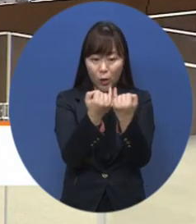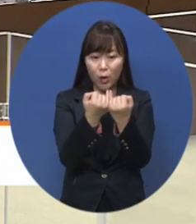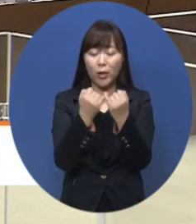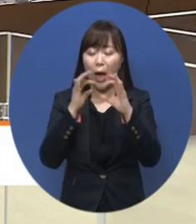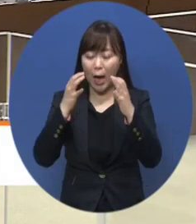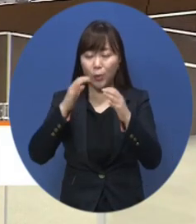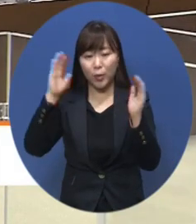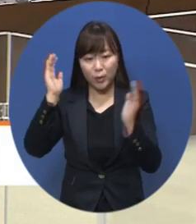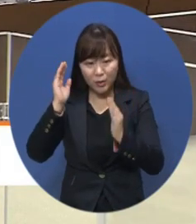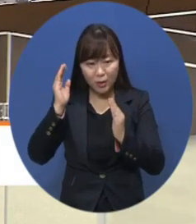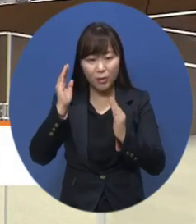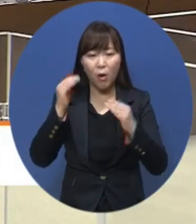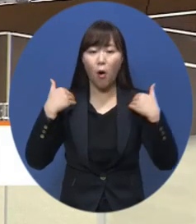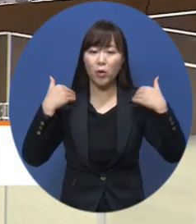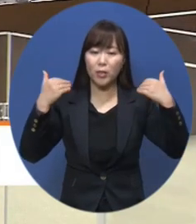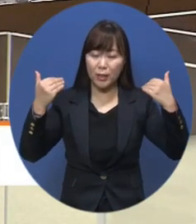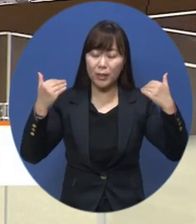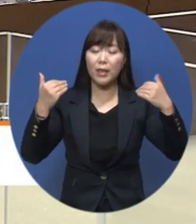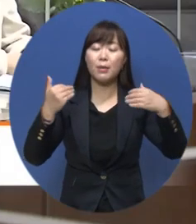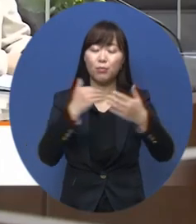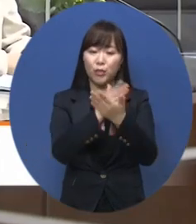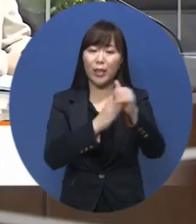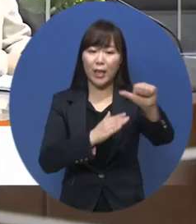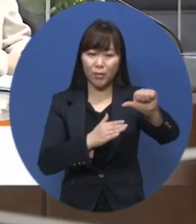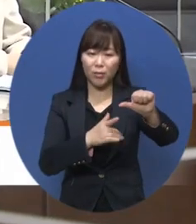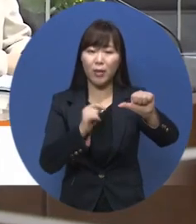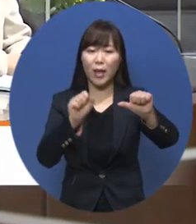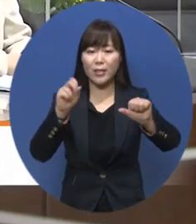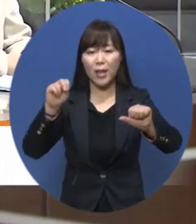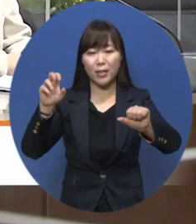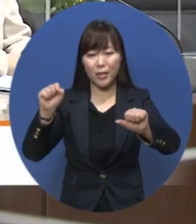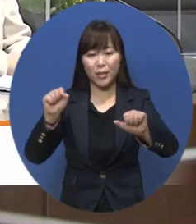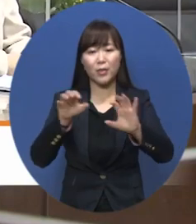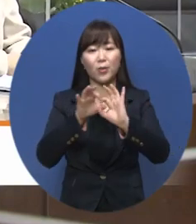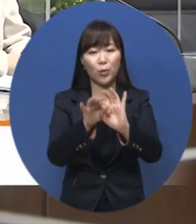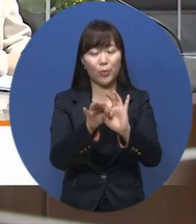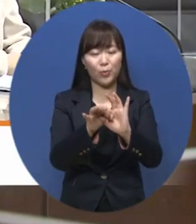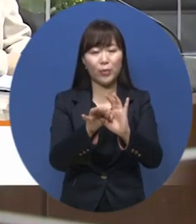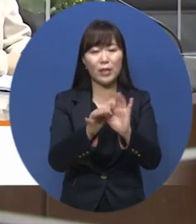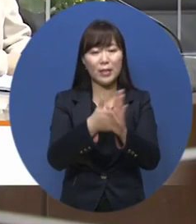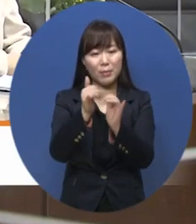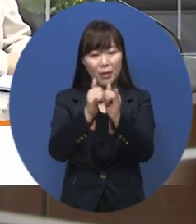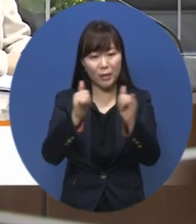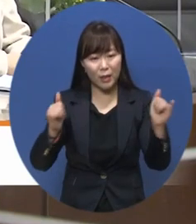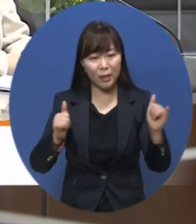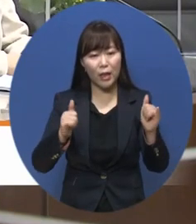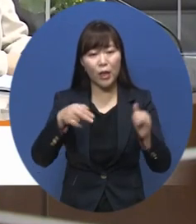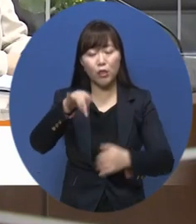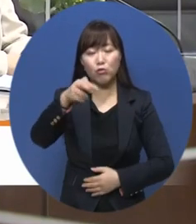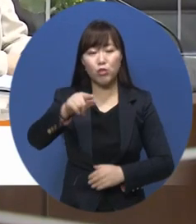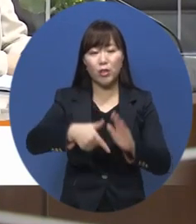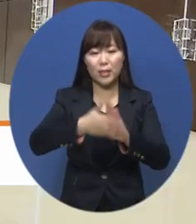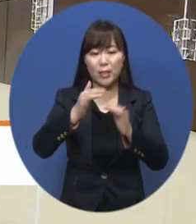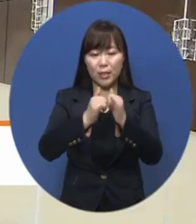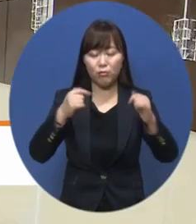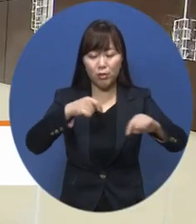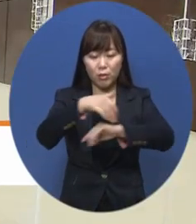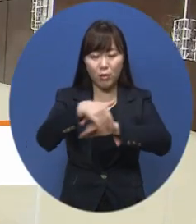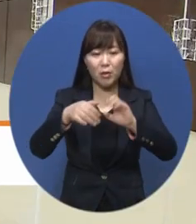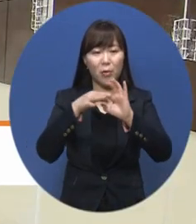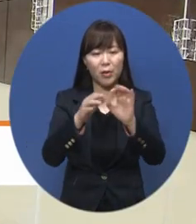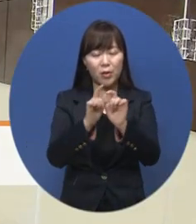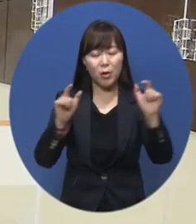아동 청소년 어르신 등 5개 분야로 sns 를 통해 시민들에게 순천시 인구 정책과 관련된